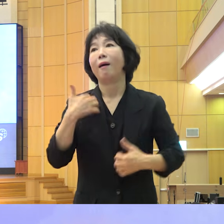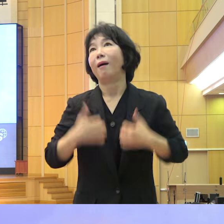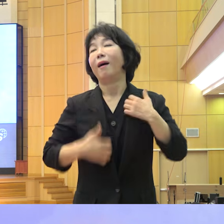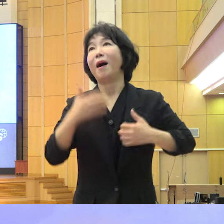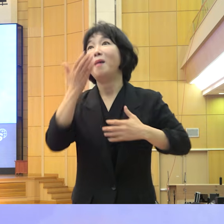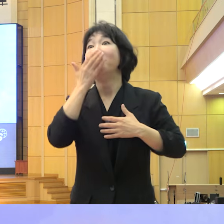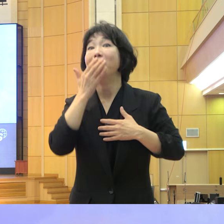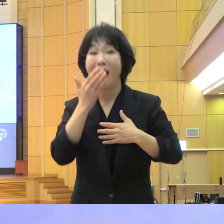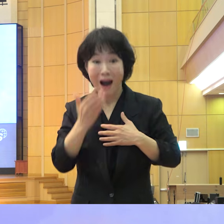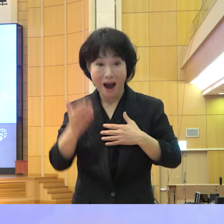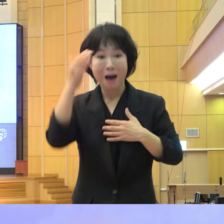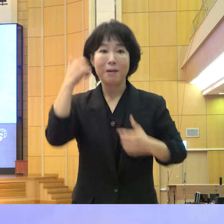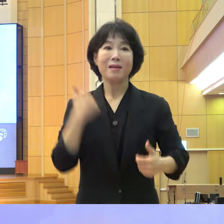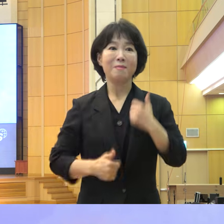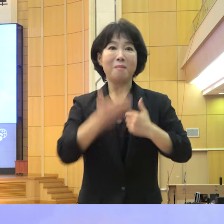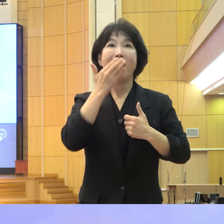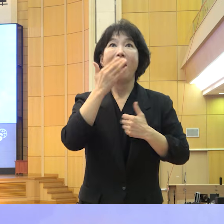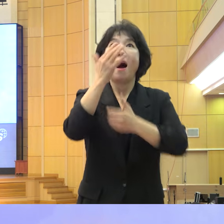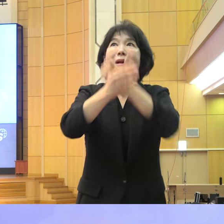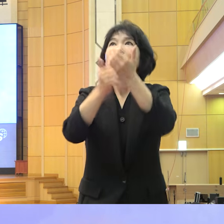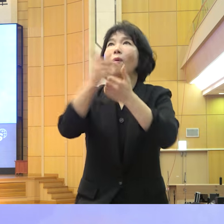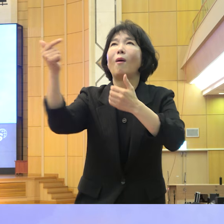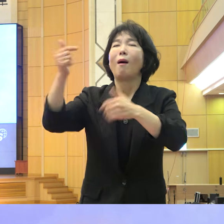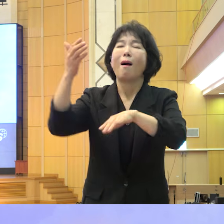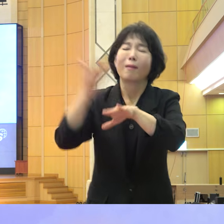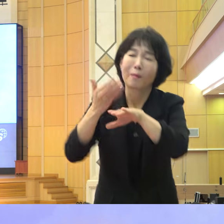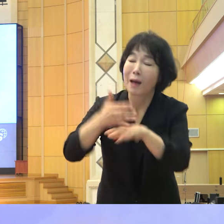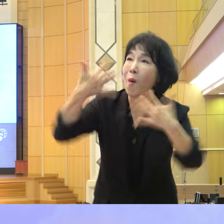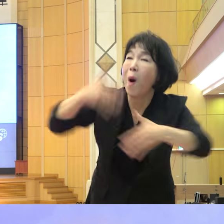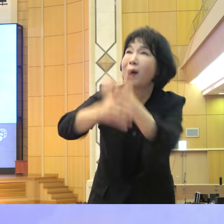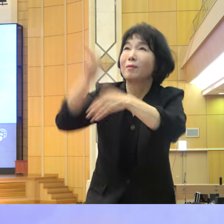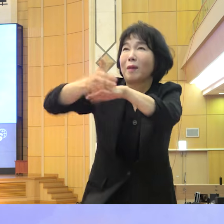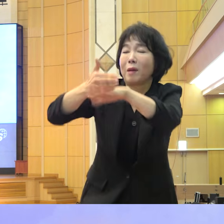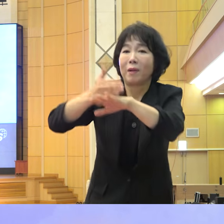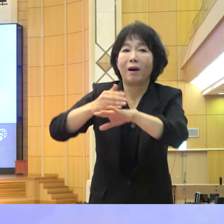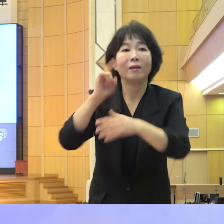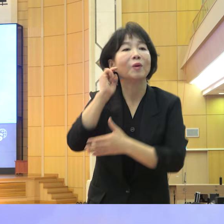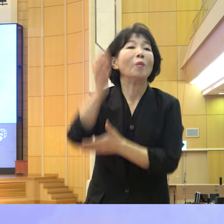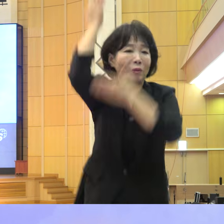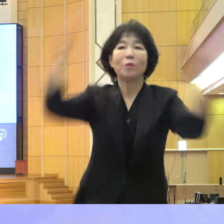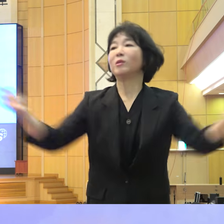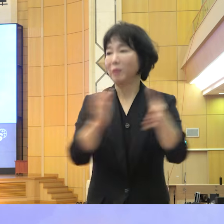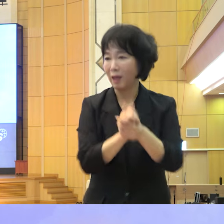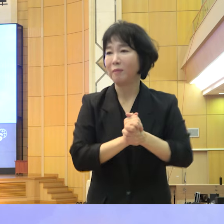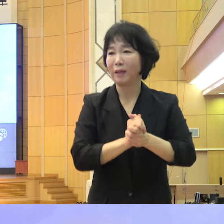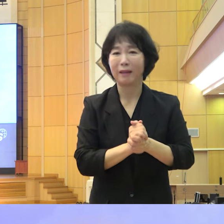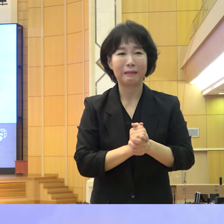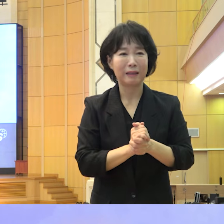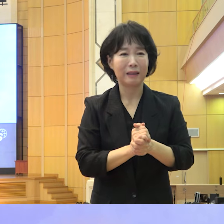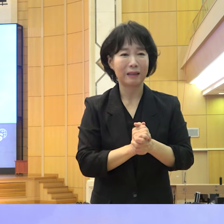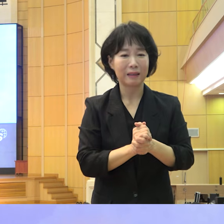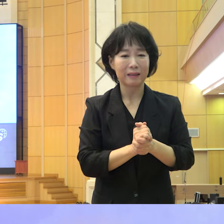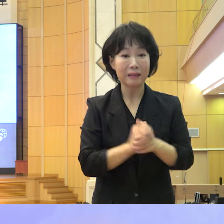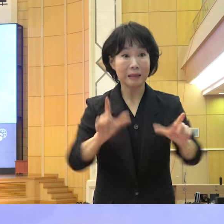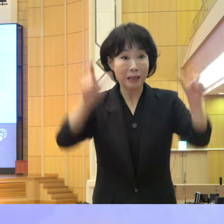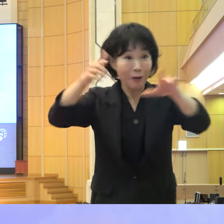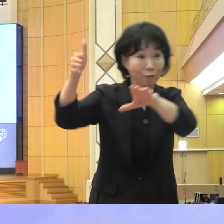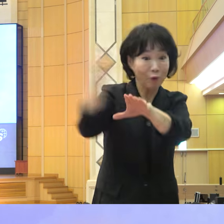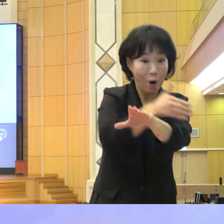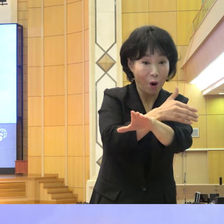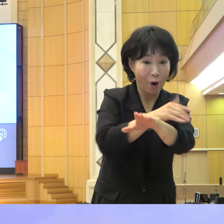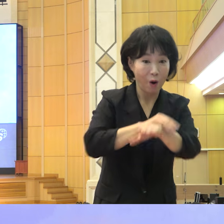좋은지 그냥 막 기뻐하면서 하나님 감사합니다, 하나님 감사합니다. 할렐루야. 그날로